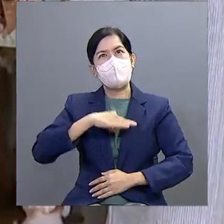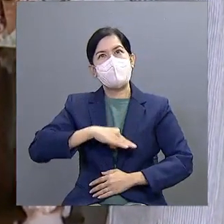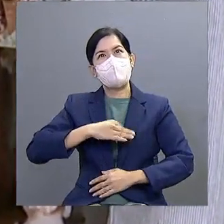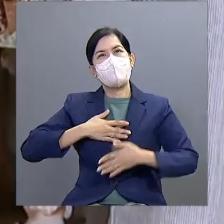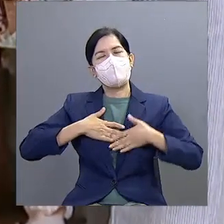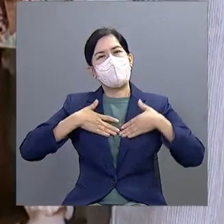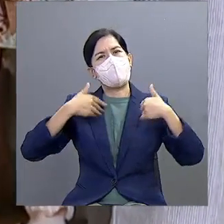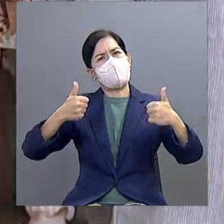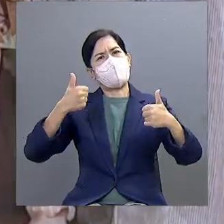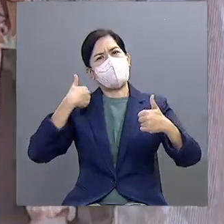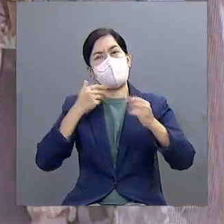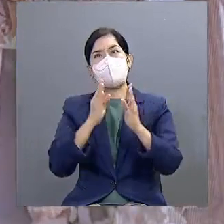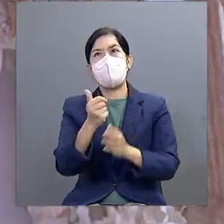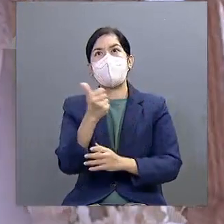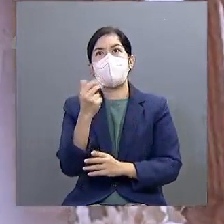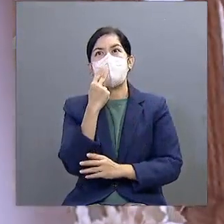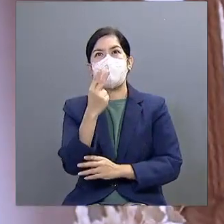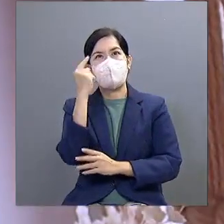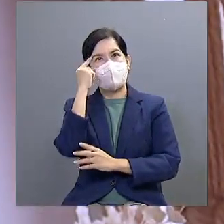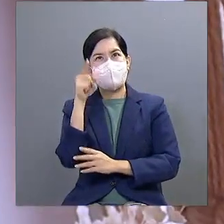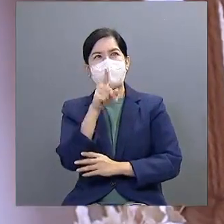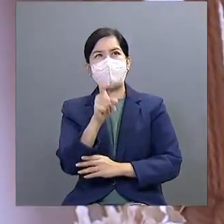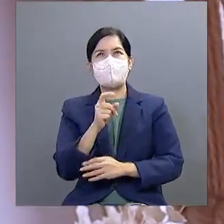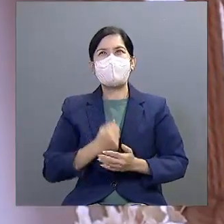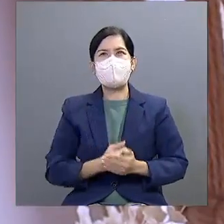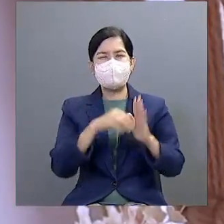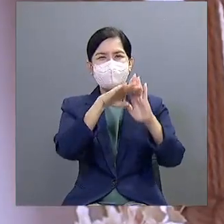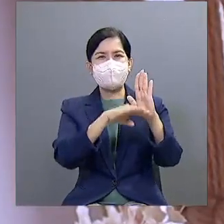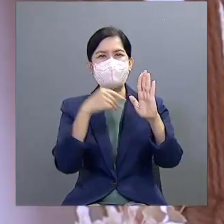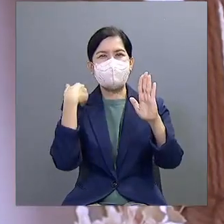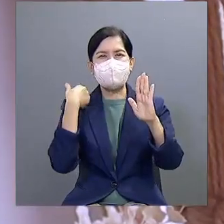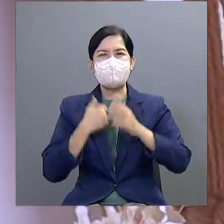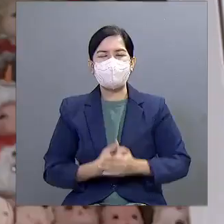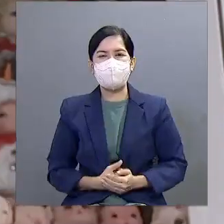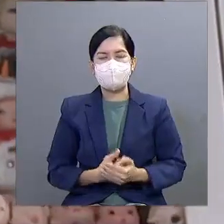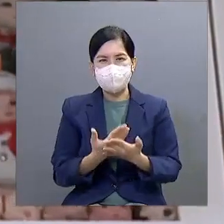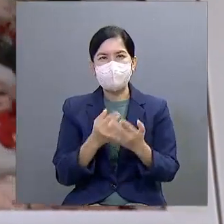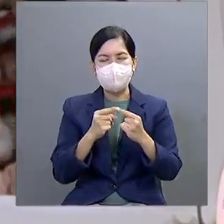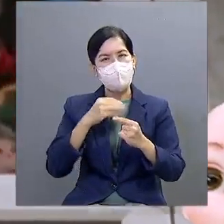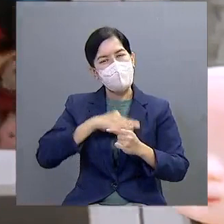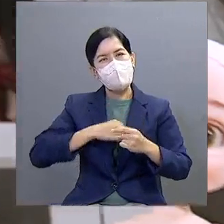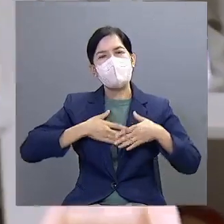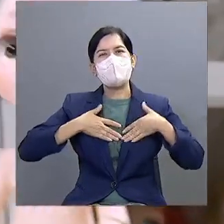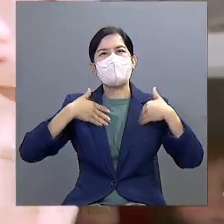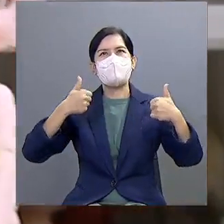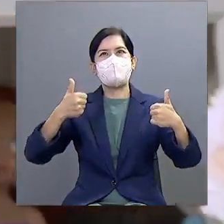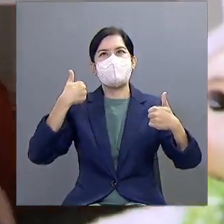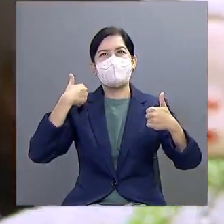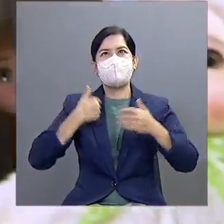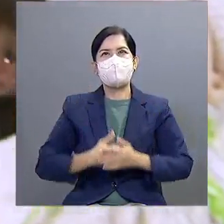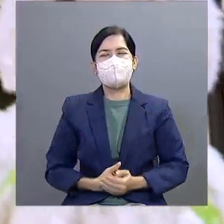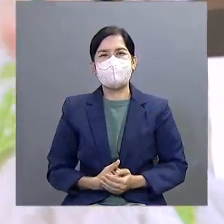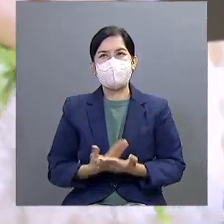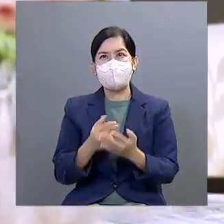แบบงงว่ามันคือความสุขอะไรหรอมานั่งเรียงอะไรเงี้ยแต่มันเป็นความสุขของเราจริงๆสามารถปั้นเป็นชิ้นๆอย่างเงี้ย